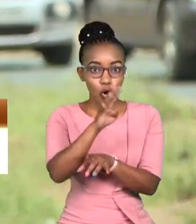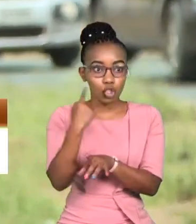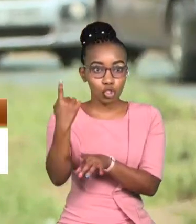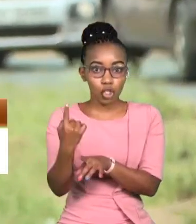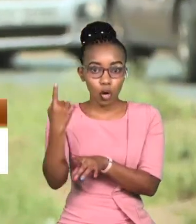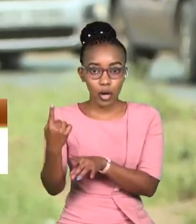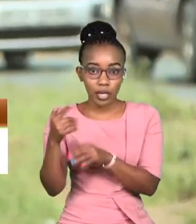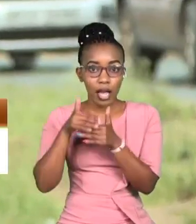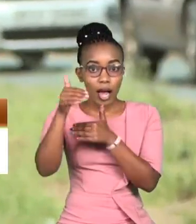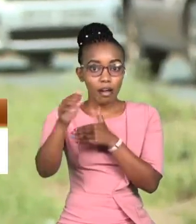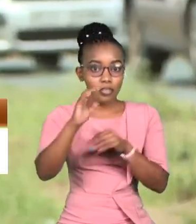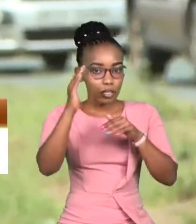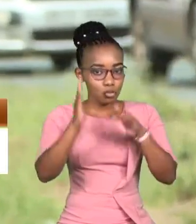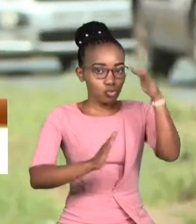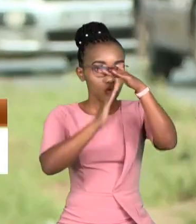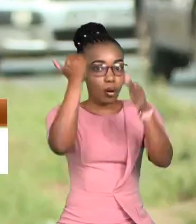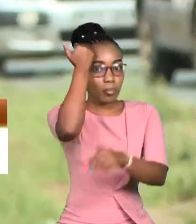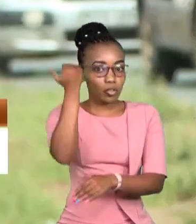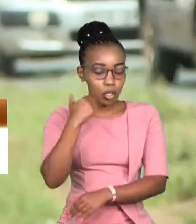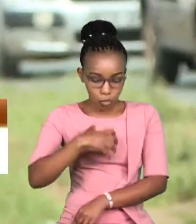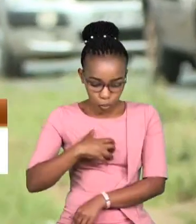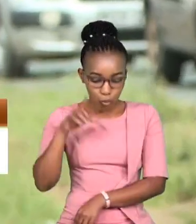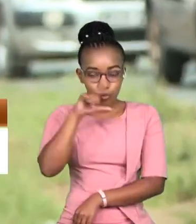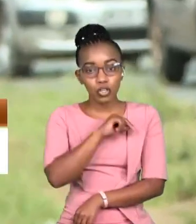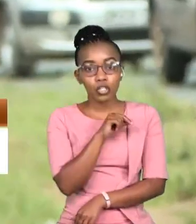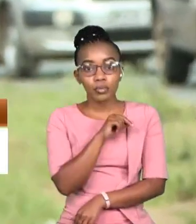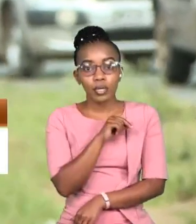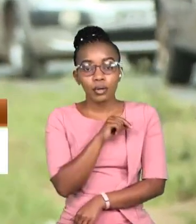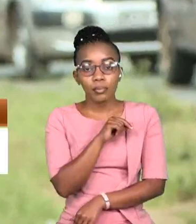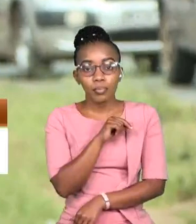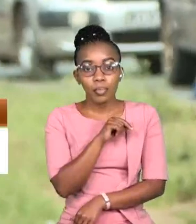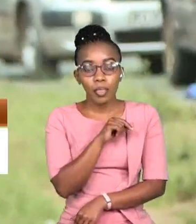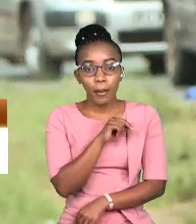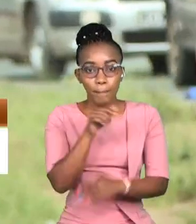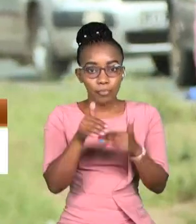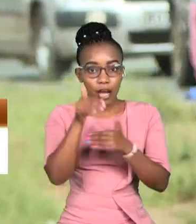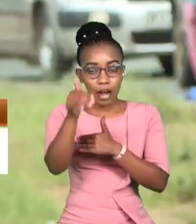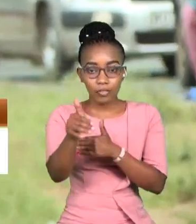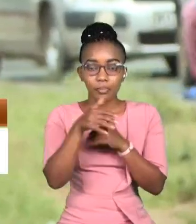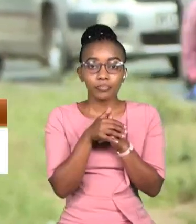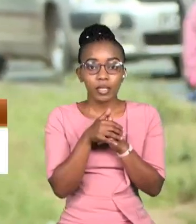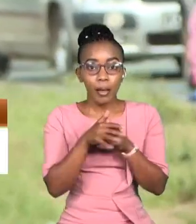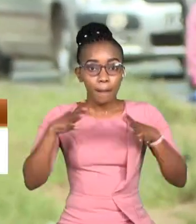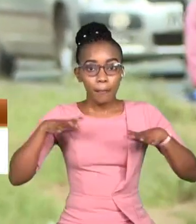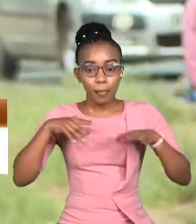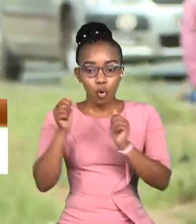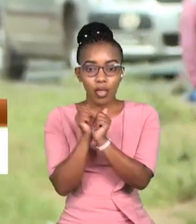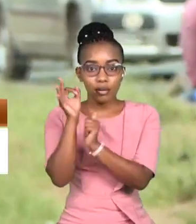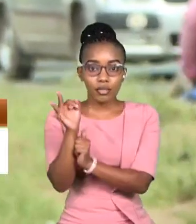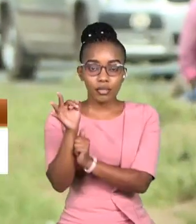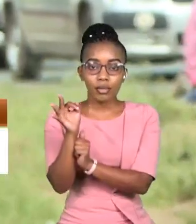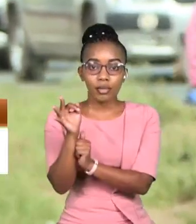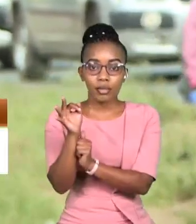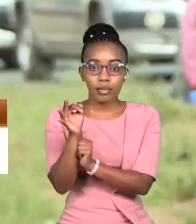baada ya Maraga kuweza kustaafu. Hivyo basi nafasi hiyo ikawekwa wazi, na baada ya kuwekwa wazi watu 13 ndio waliweza